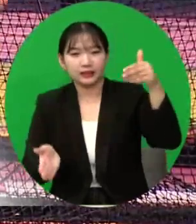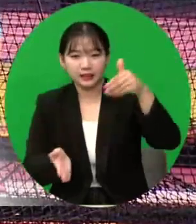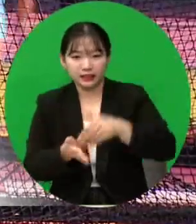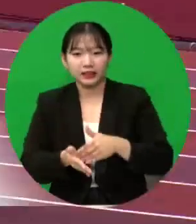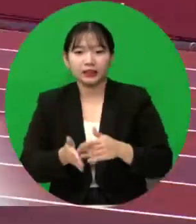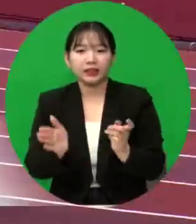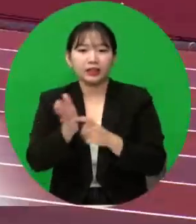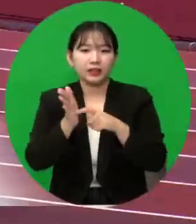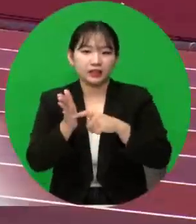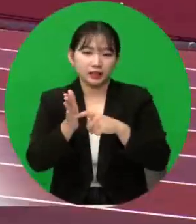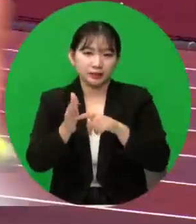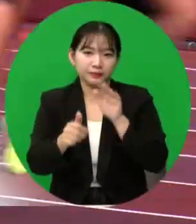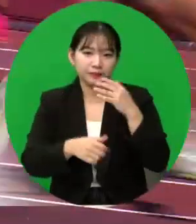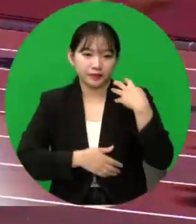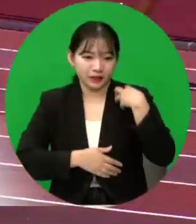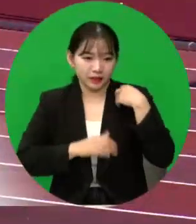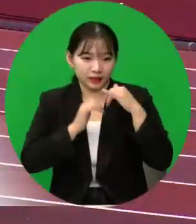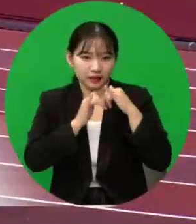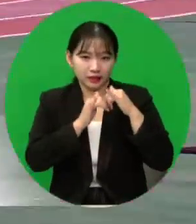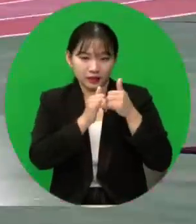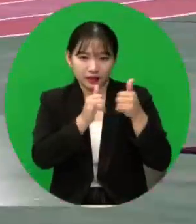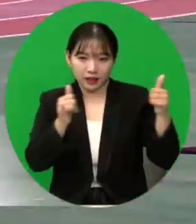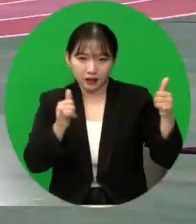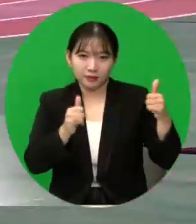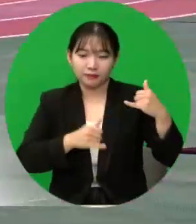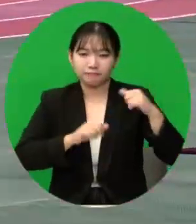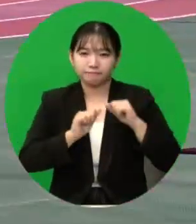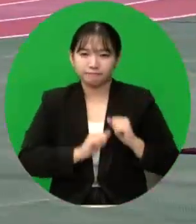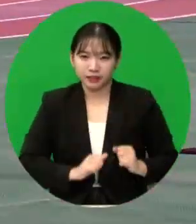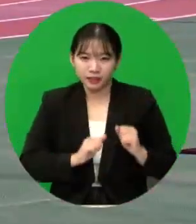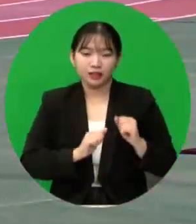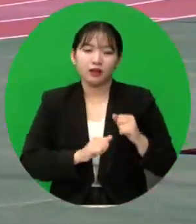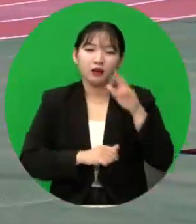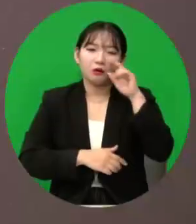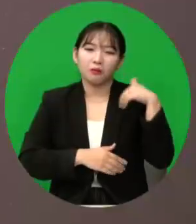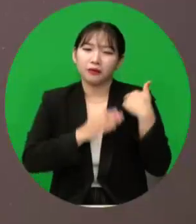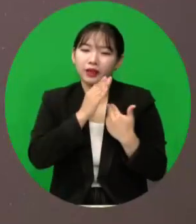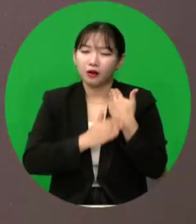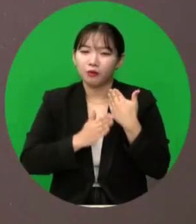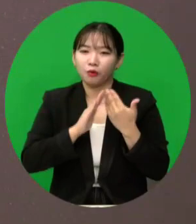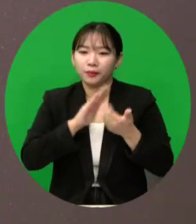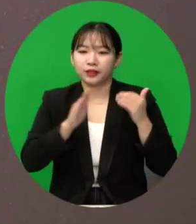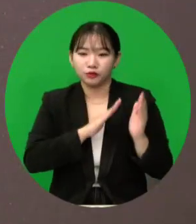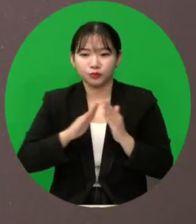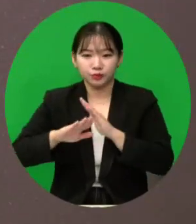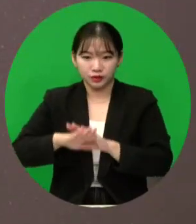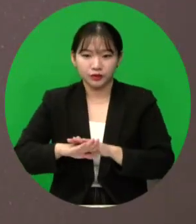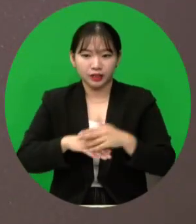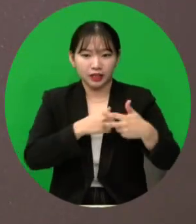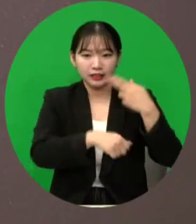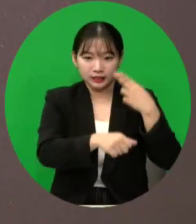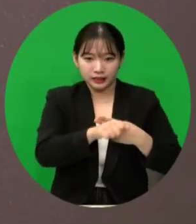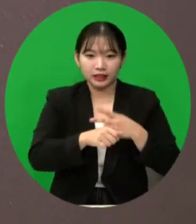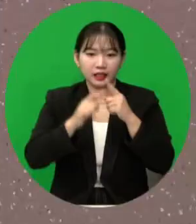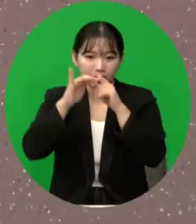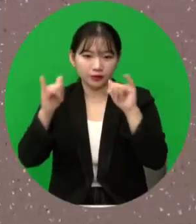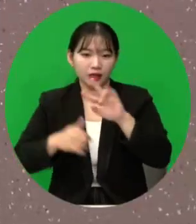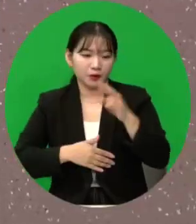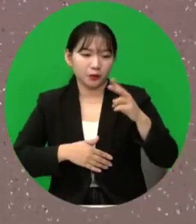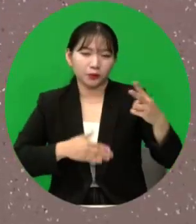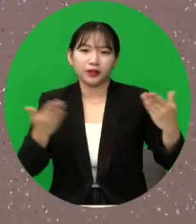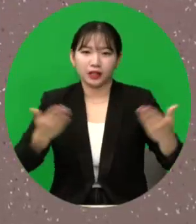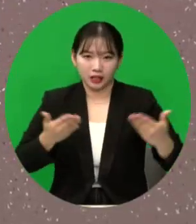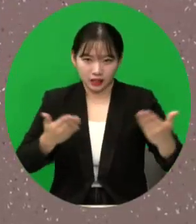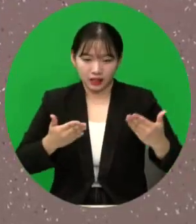시간까지 응급의료 지원반이 상주하며 만일의 상황을 대비했습니다. 의사와 간호사들이 교대로 근무를 했고, 전국